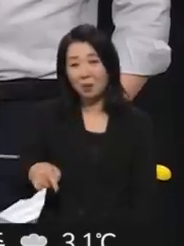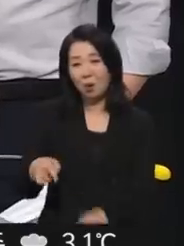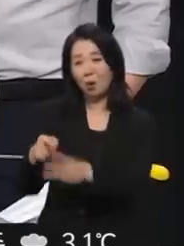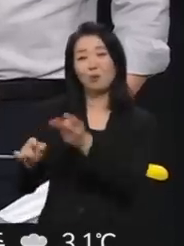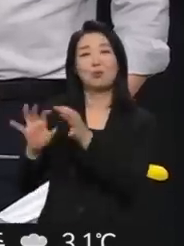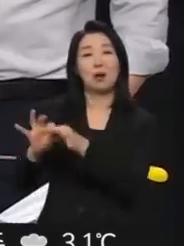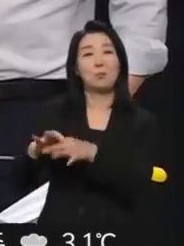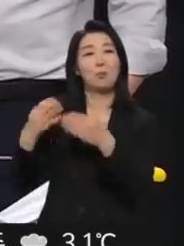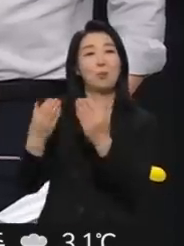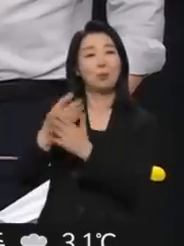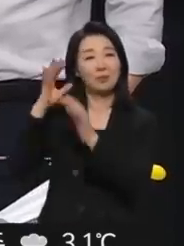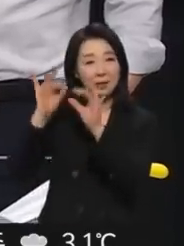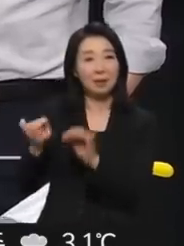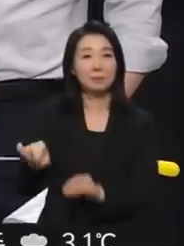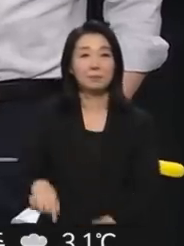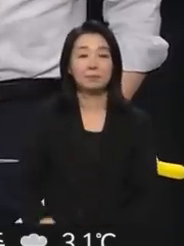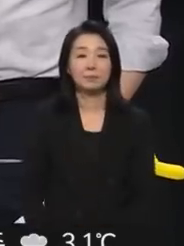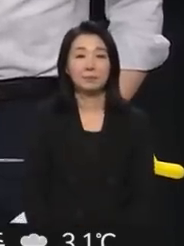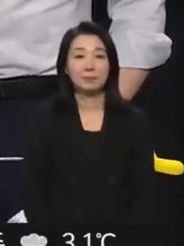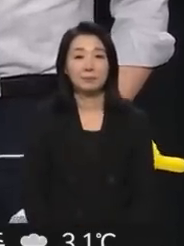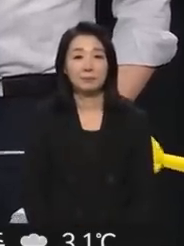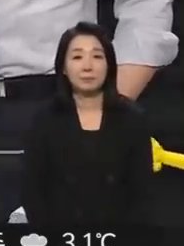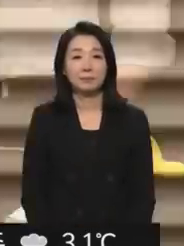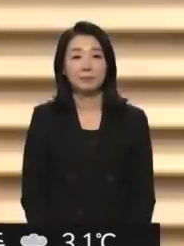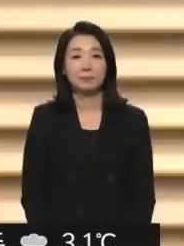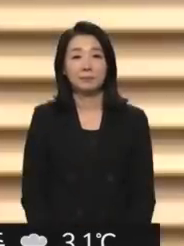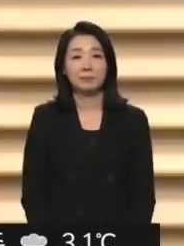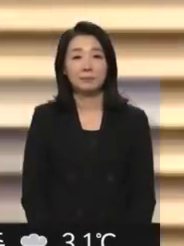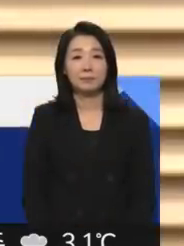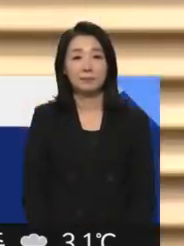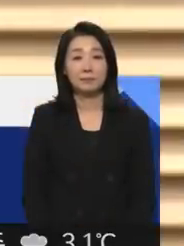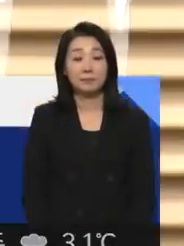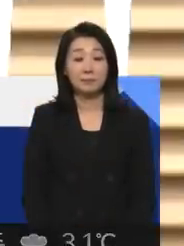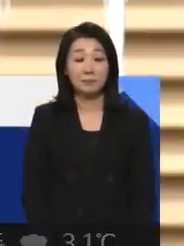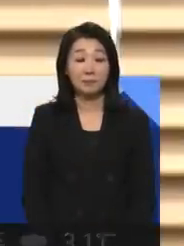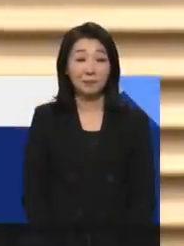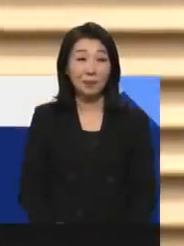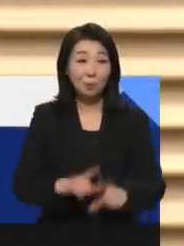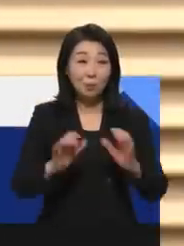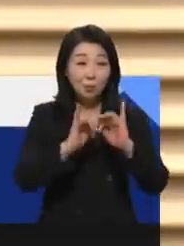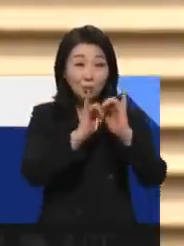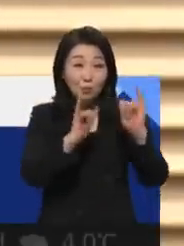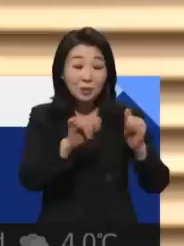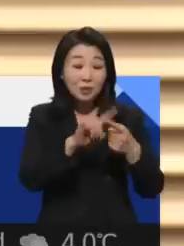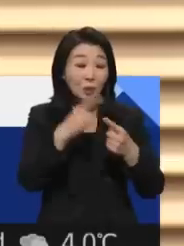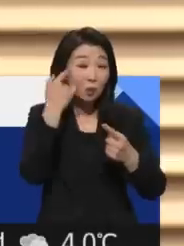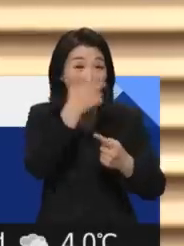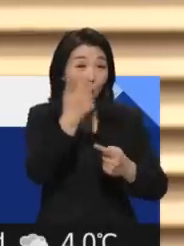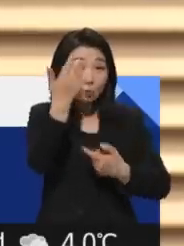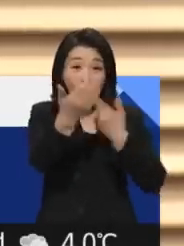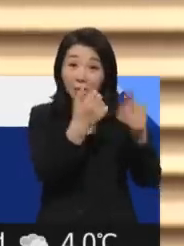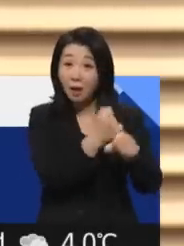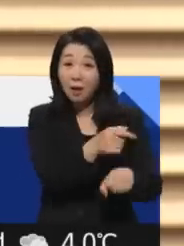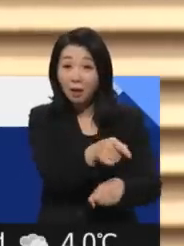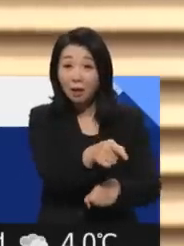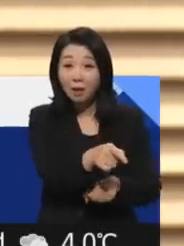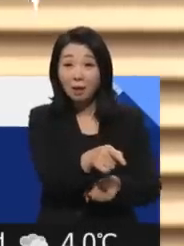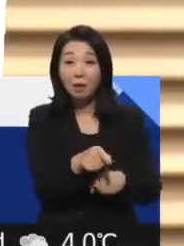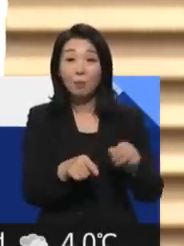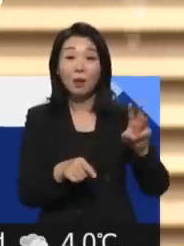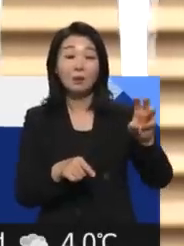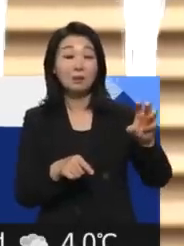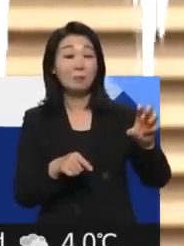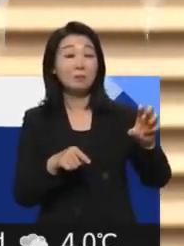친윤계가 적극 찬성하는 방안인데요. 그냥 일반 국민들을 상대로 이런 수사를 하게 되면 그게 35에서